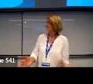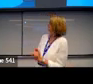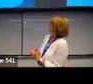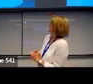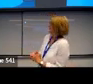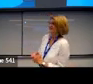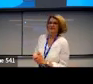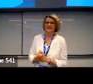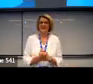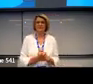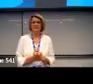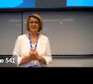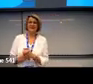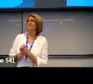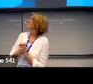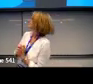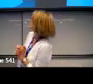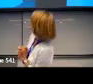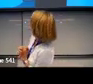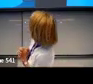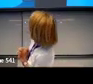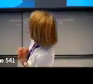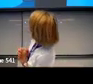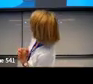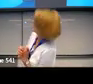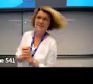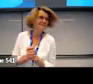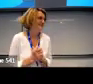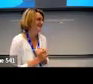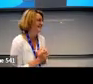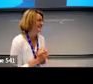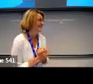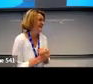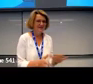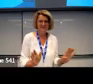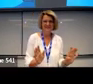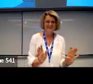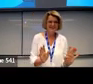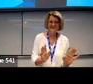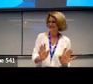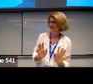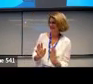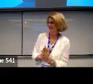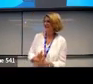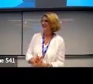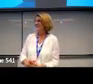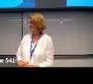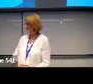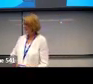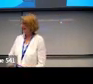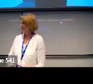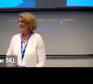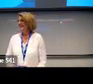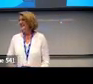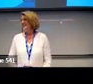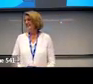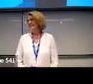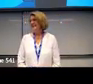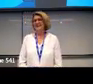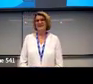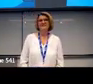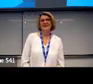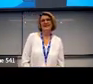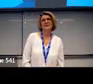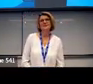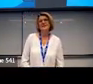Ah, voilà. Ah oui, OK. Ça marche. Oui, j'espère. Oui, c'est ça.